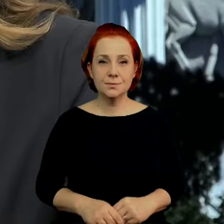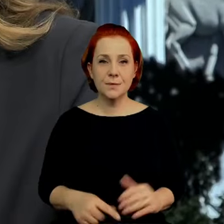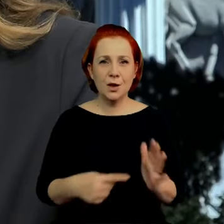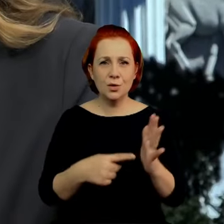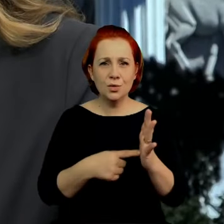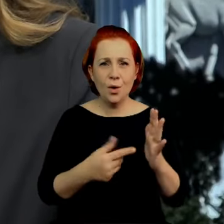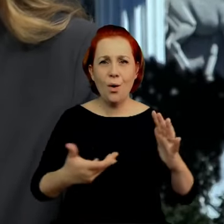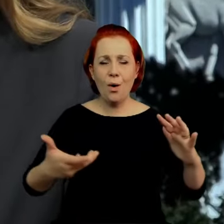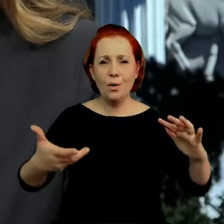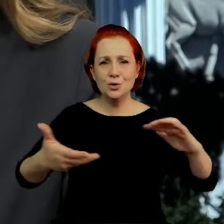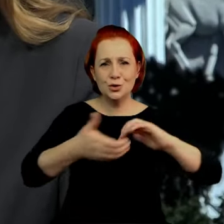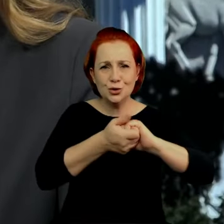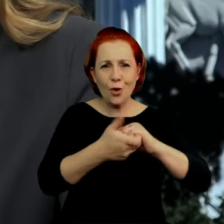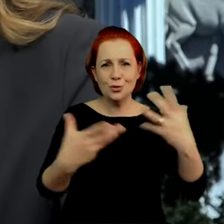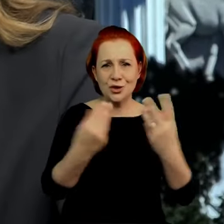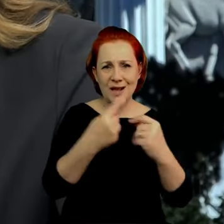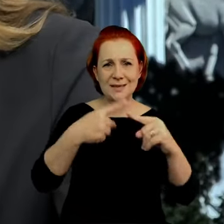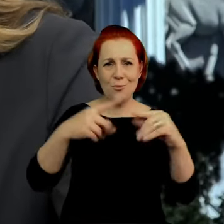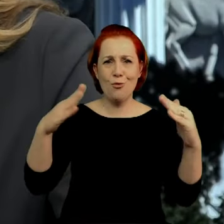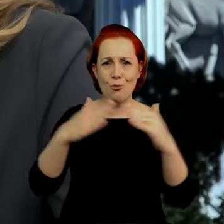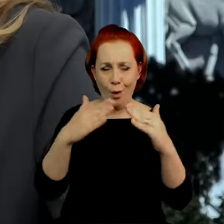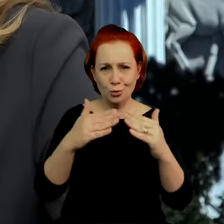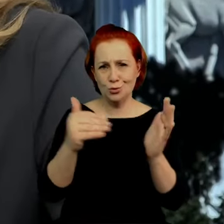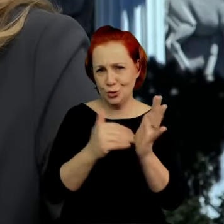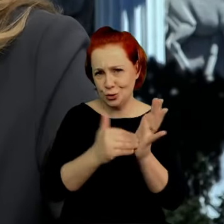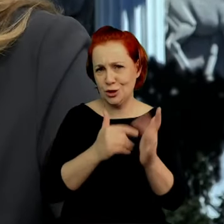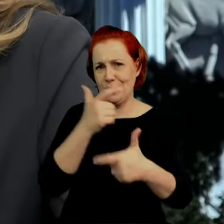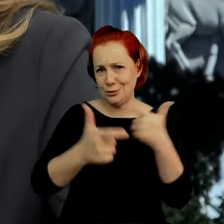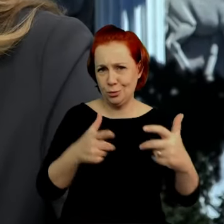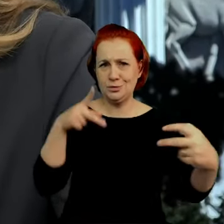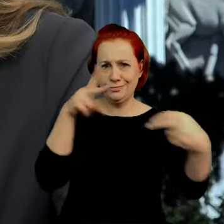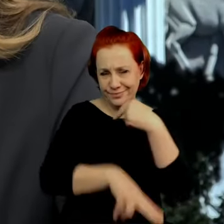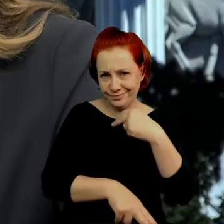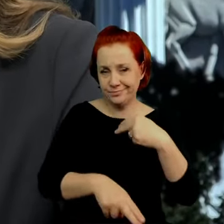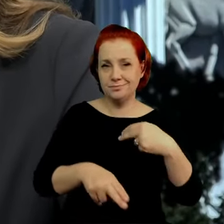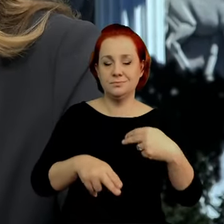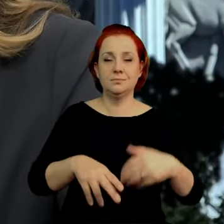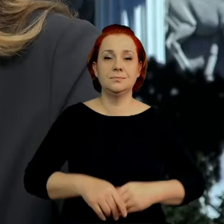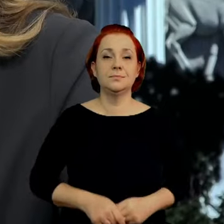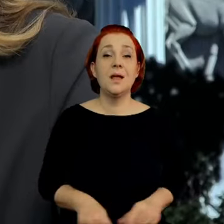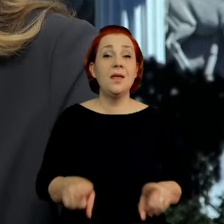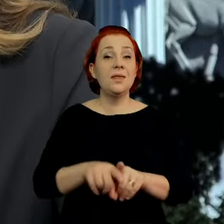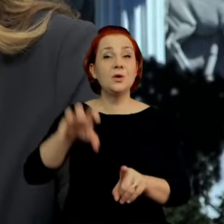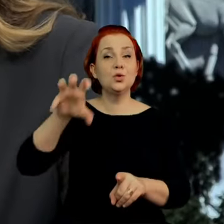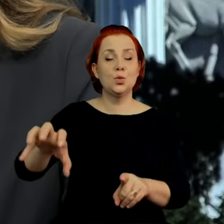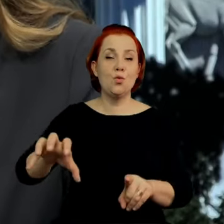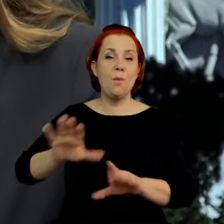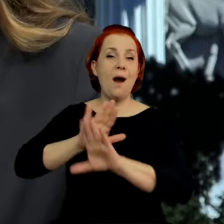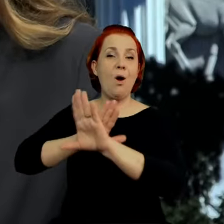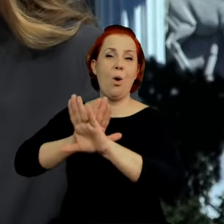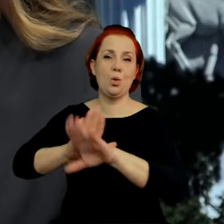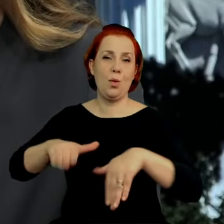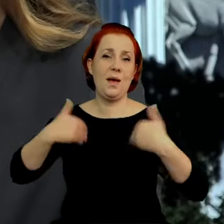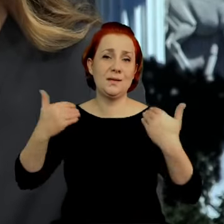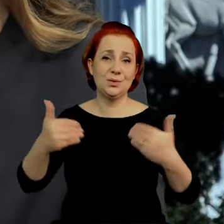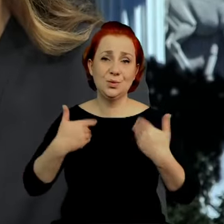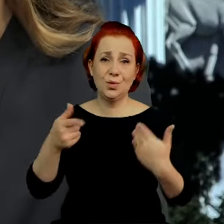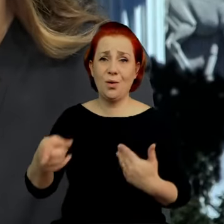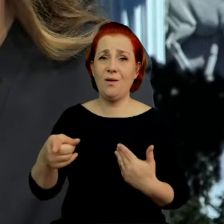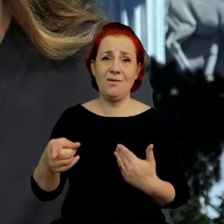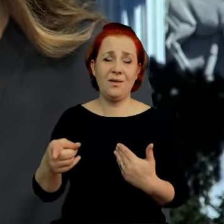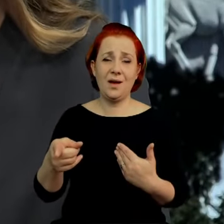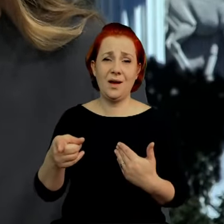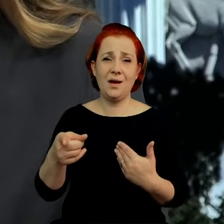wreszcie uporządkować i przerwać. Że ochrona zdrowia to jest coś, co domaga się nie wyjmowania, jak